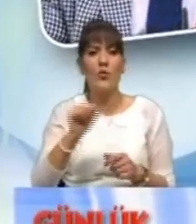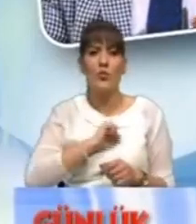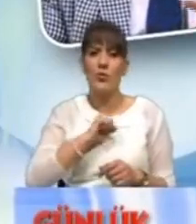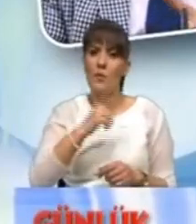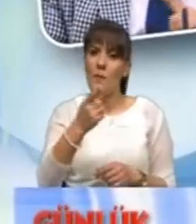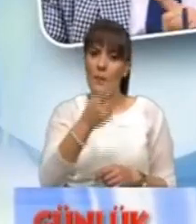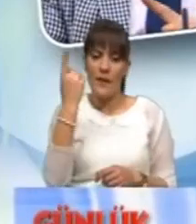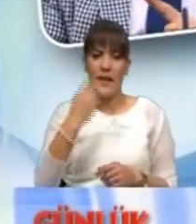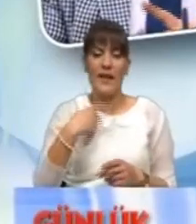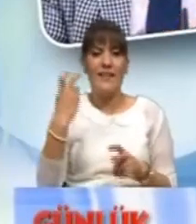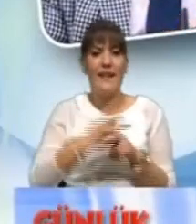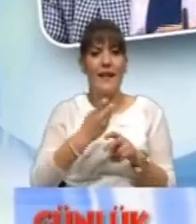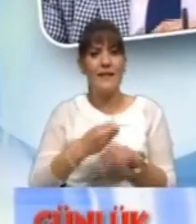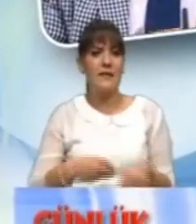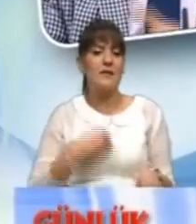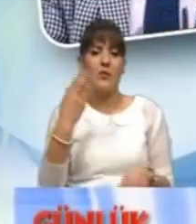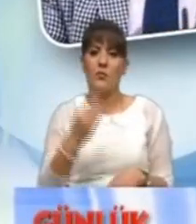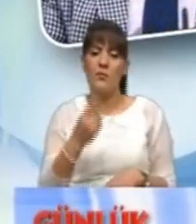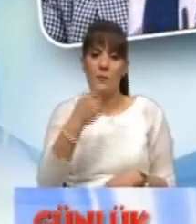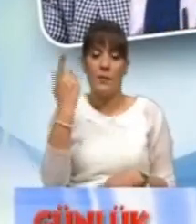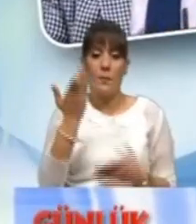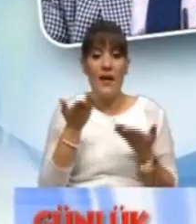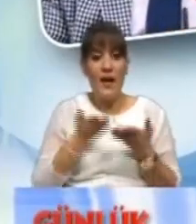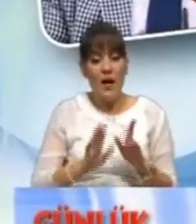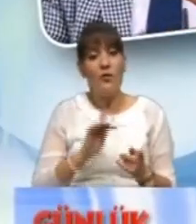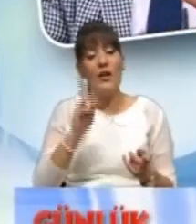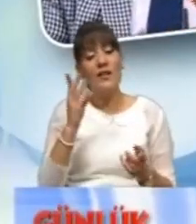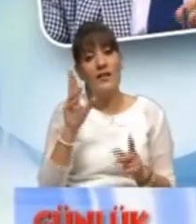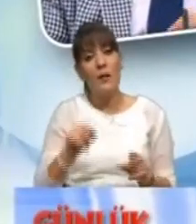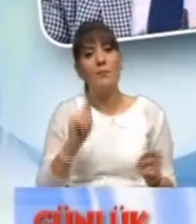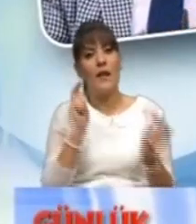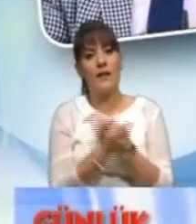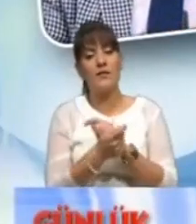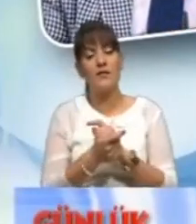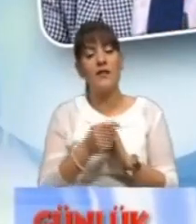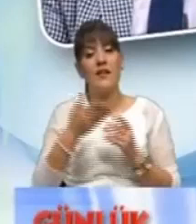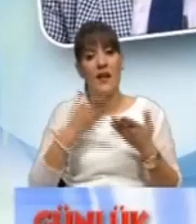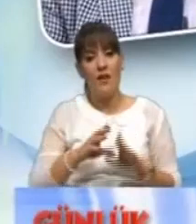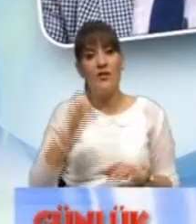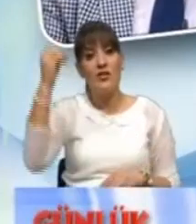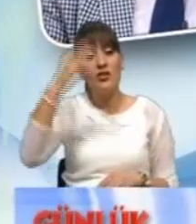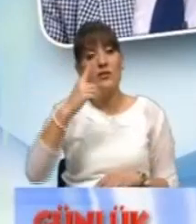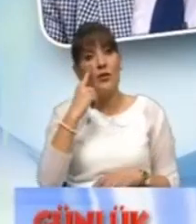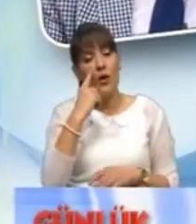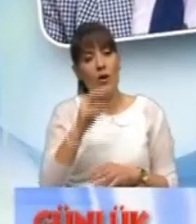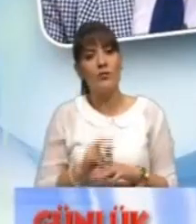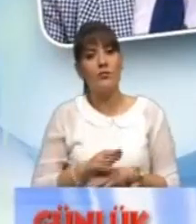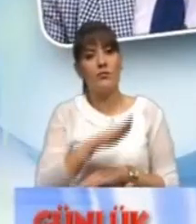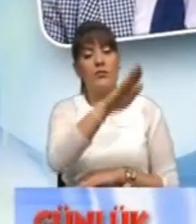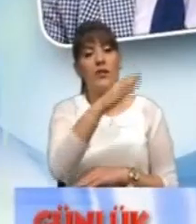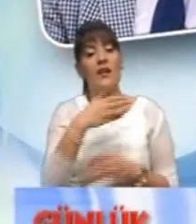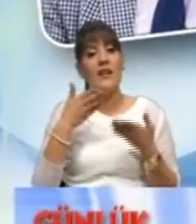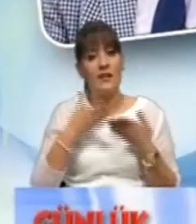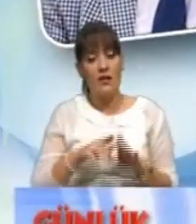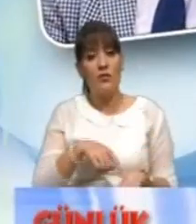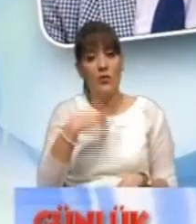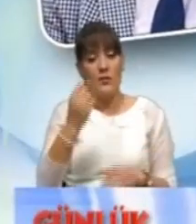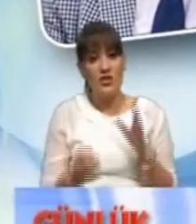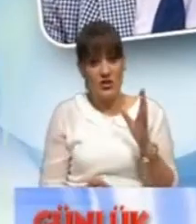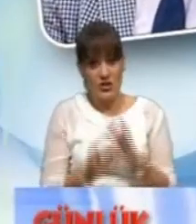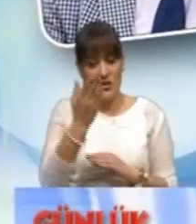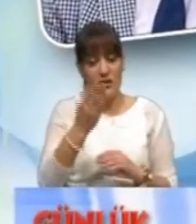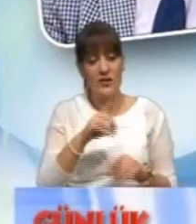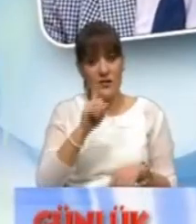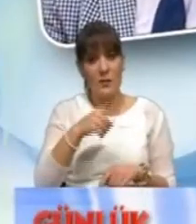belki, korkuyor, tehdit hissediyor belki. Ama yavrular tam tersi. Yavrular ise ışığa doğru gidiyor. Yavru normalde